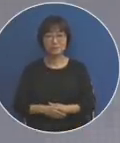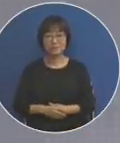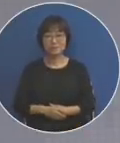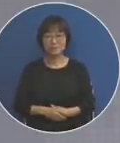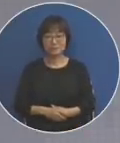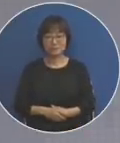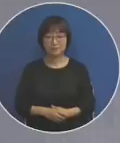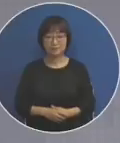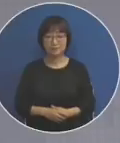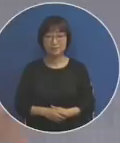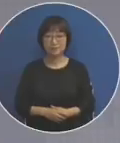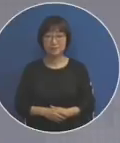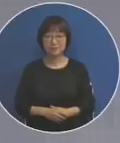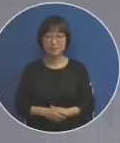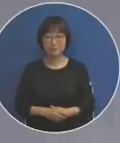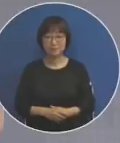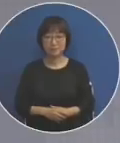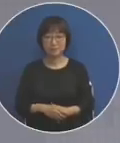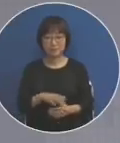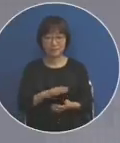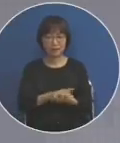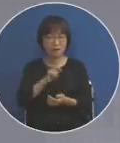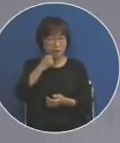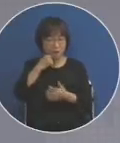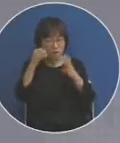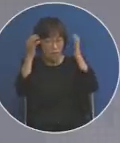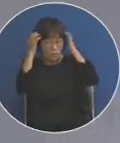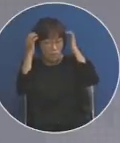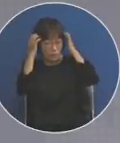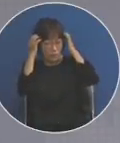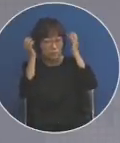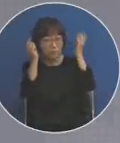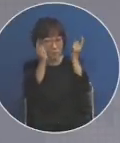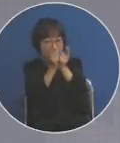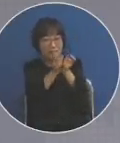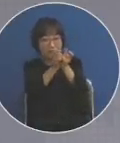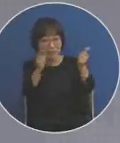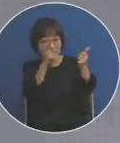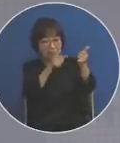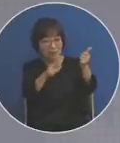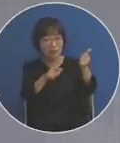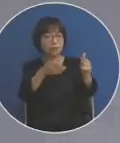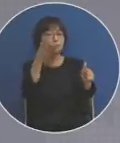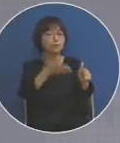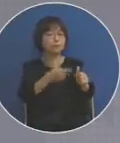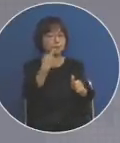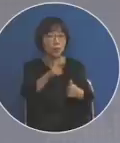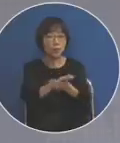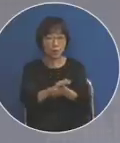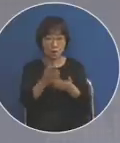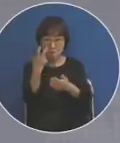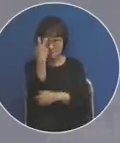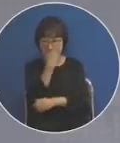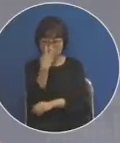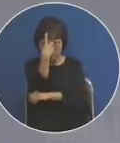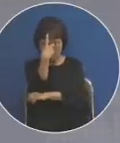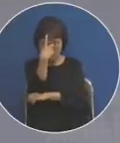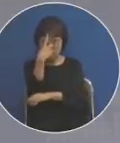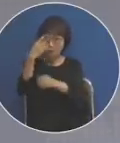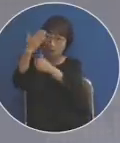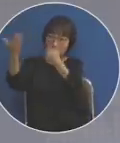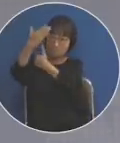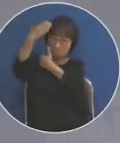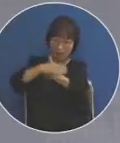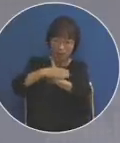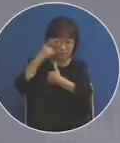당하는 사람에게요, 파수꾼의 사명 회복하라는 겁니다. To a person who is suffering or in hardship, he's saying to restore the commission of being a watchman. 어떻게